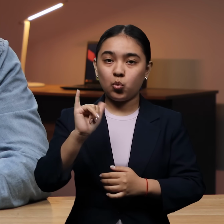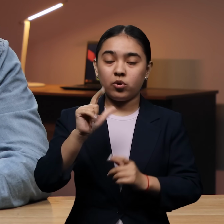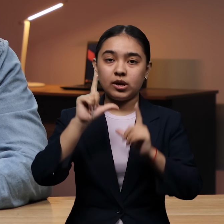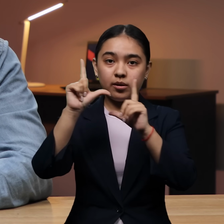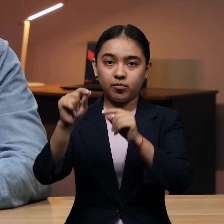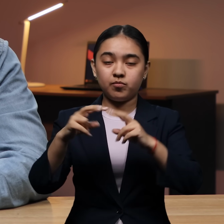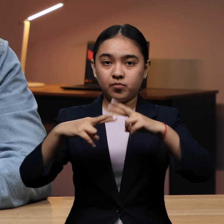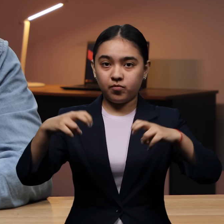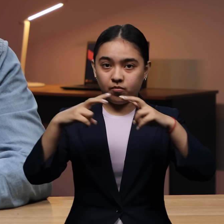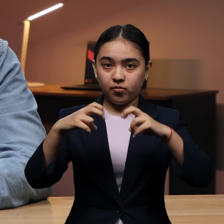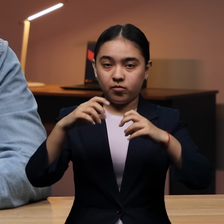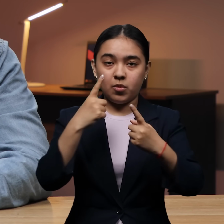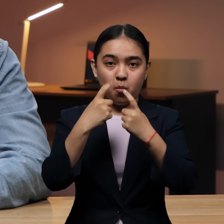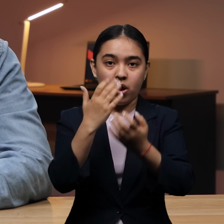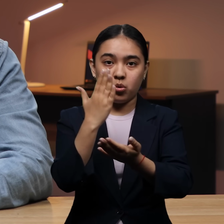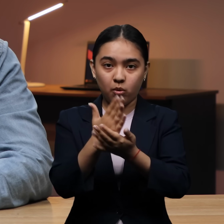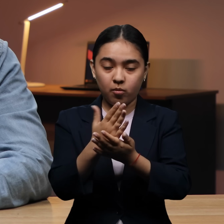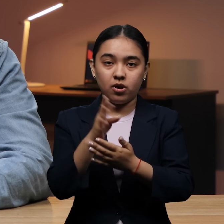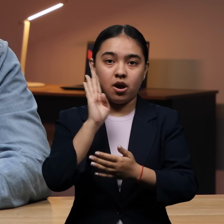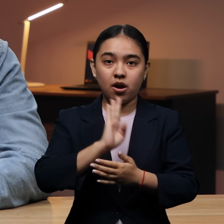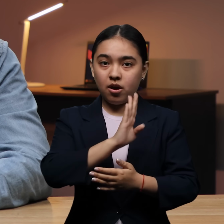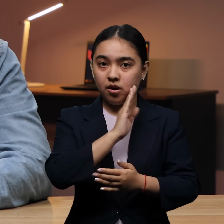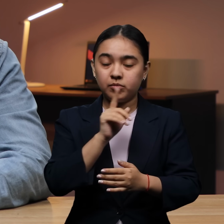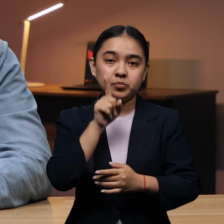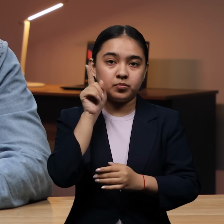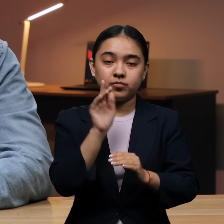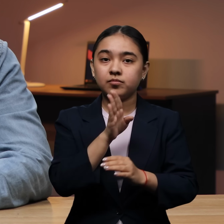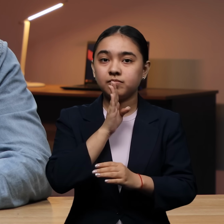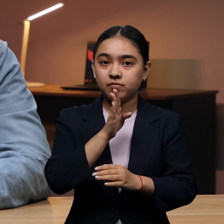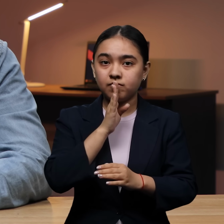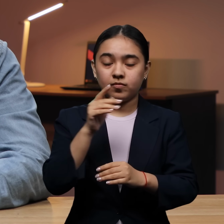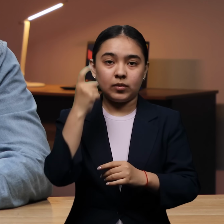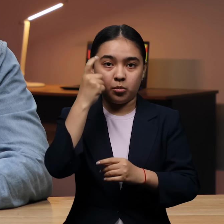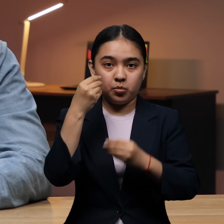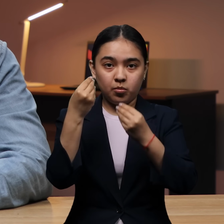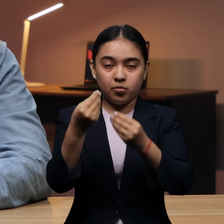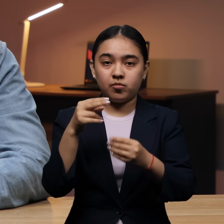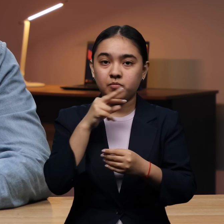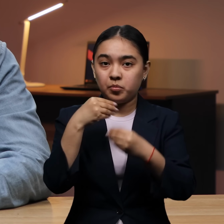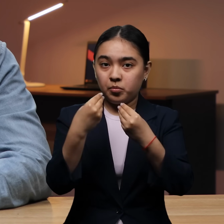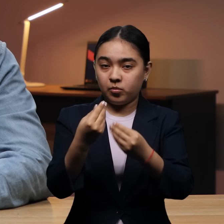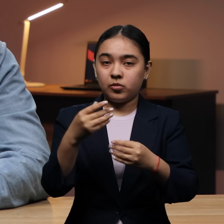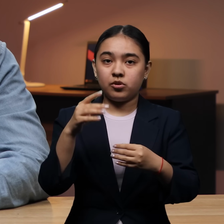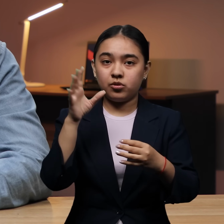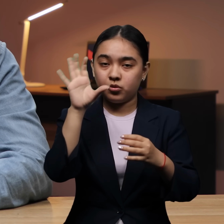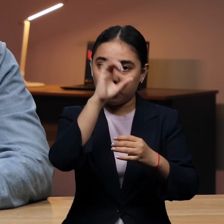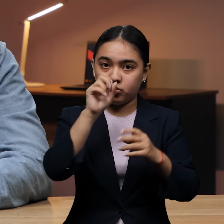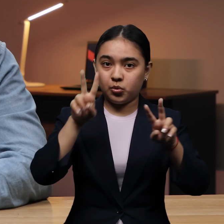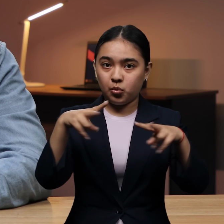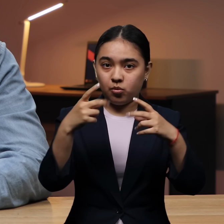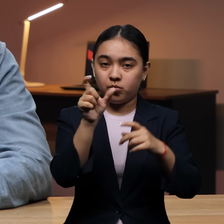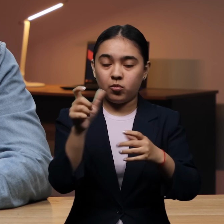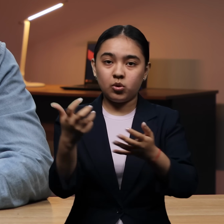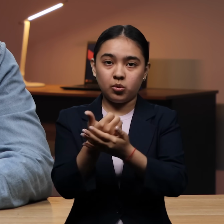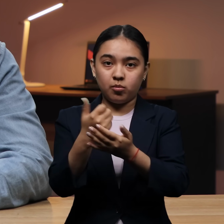Urganchga borib olib borgan surishtiruvlardan ma'lum bo'lishicha, ayol voyaga yetmagan qizlarga mast qiluvchi ichimliklar ichirib, ularni tungi klubda